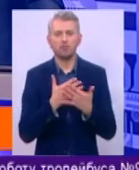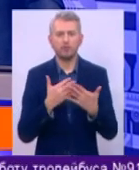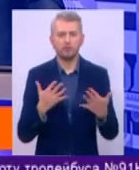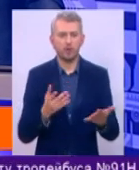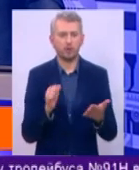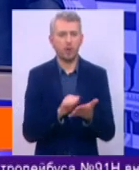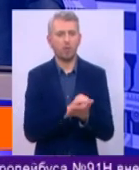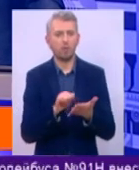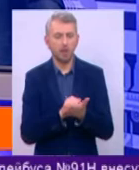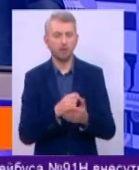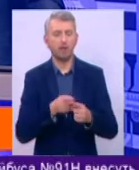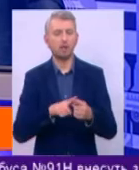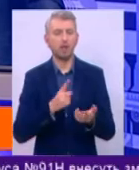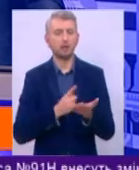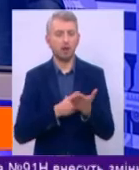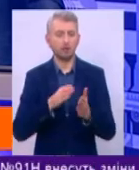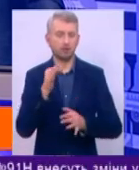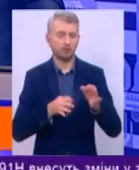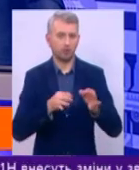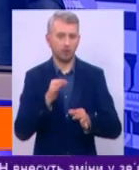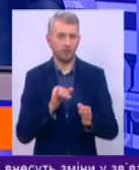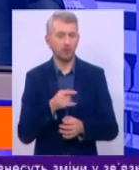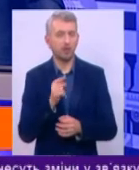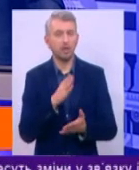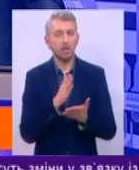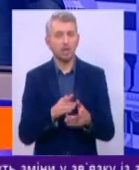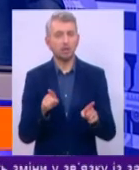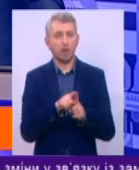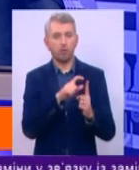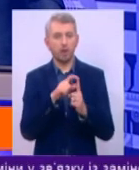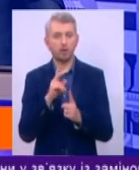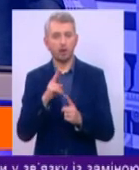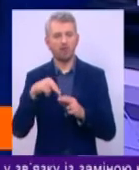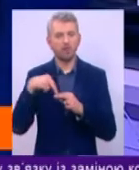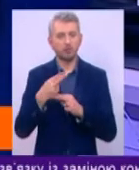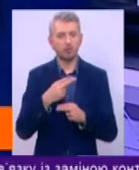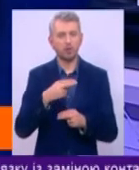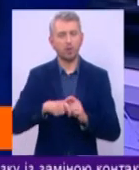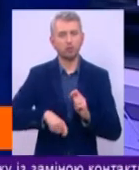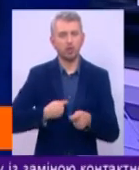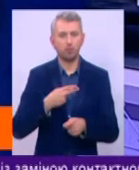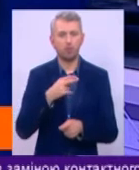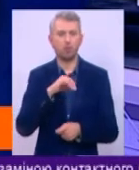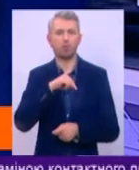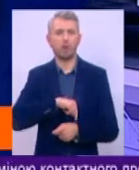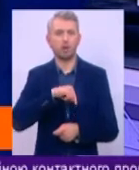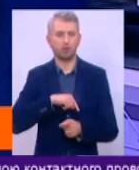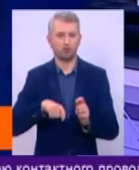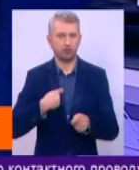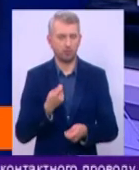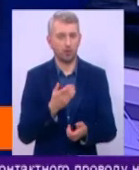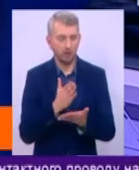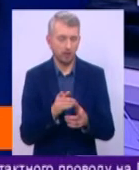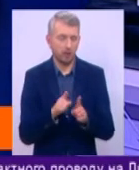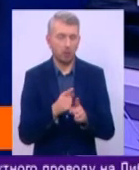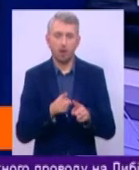всевозможных документов, и это доказывается в суде. И тогда есть такое понятие, как возмещение ущерба по моральному ущербу. Есть